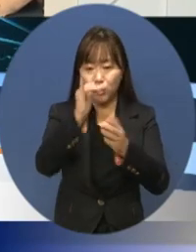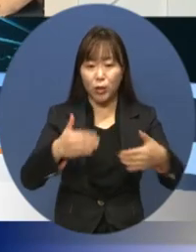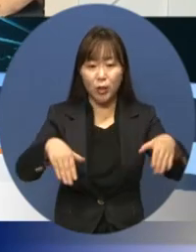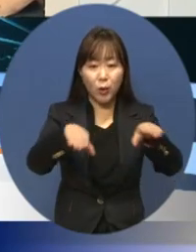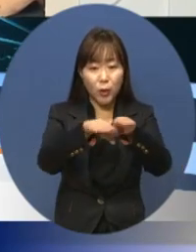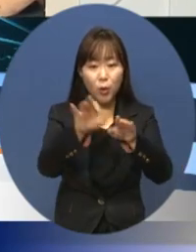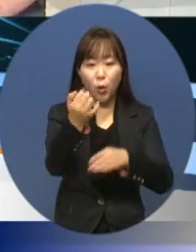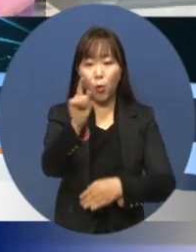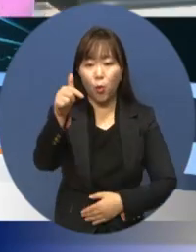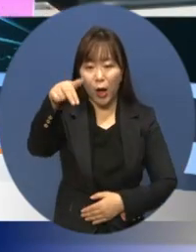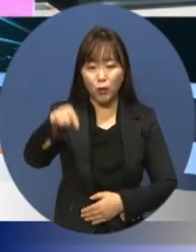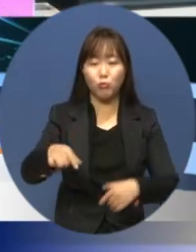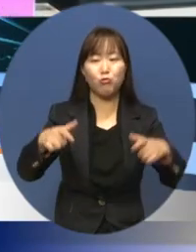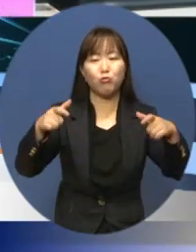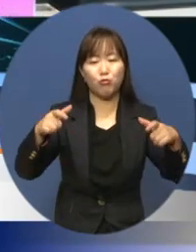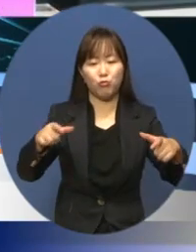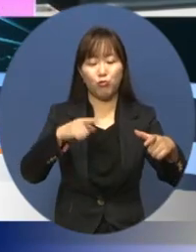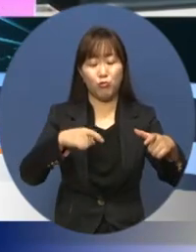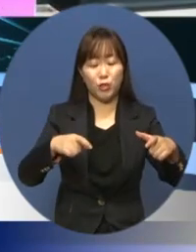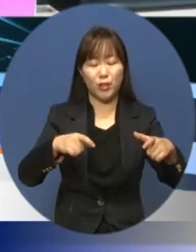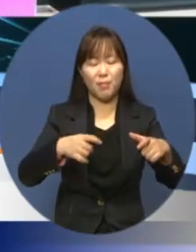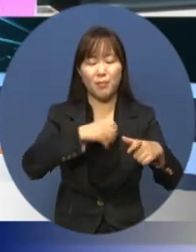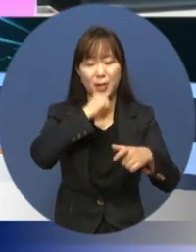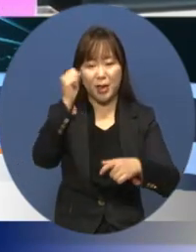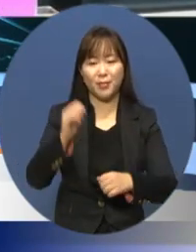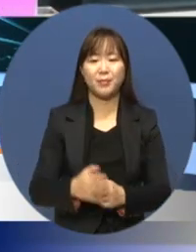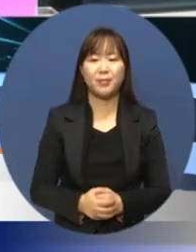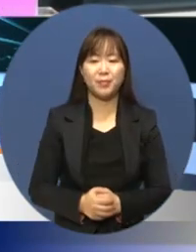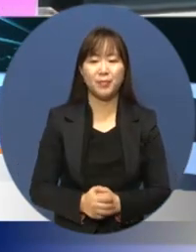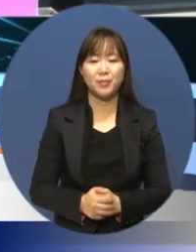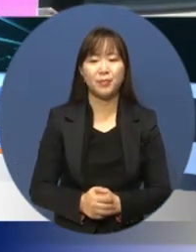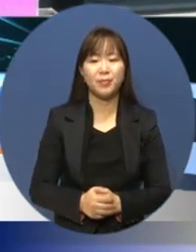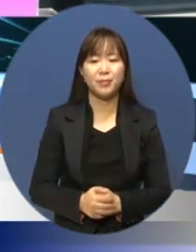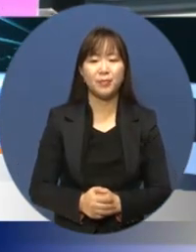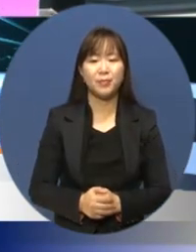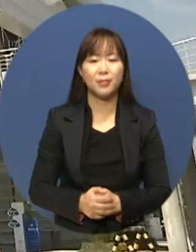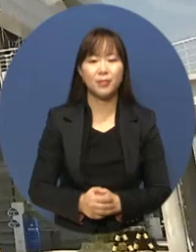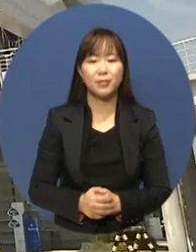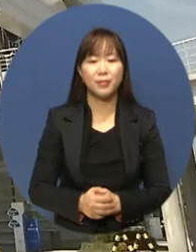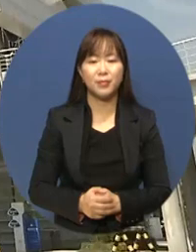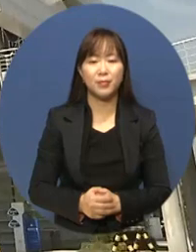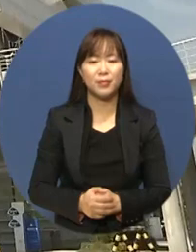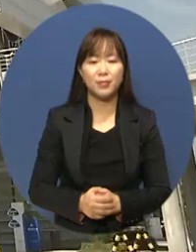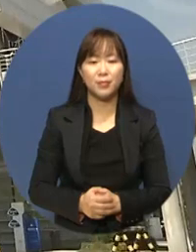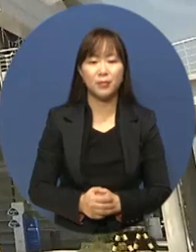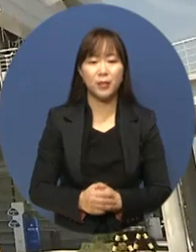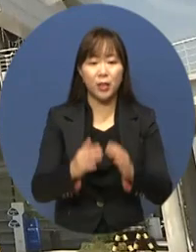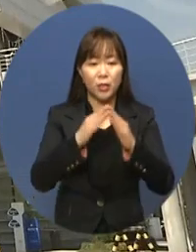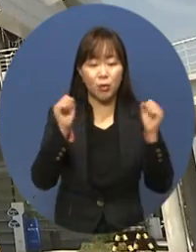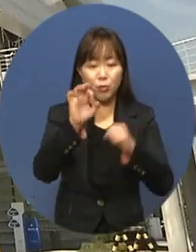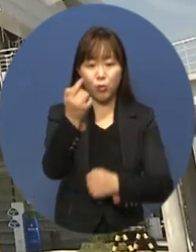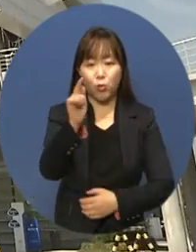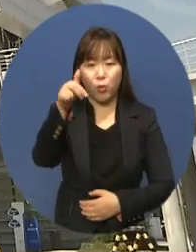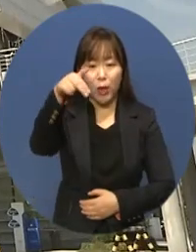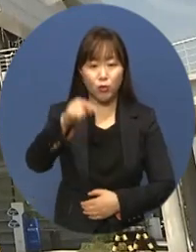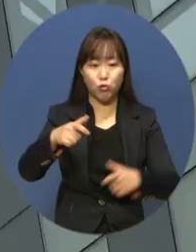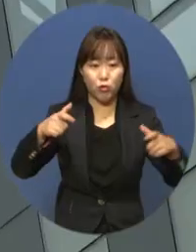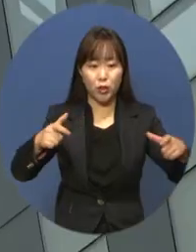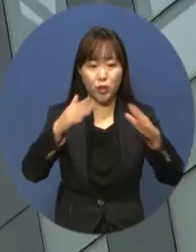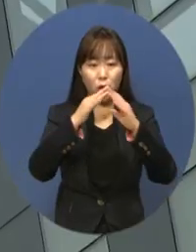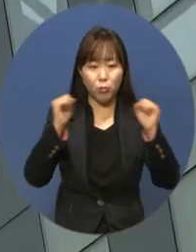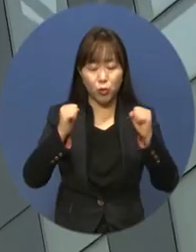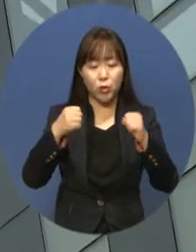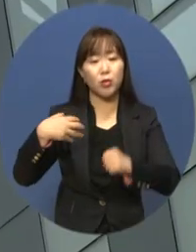우수기관으로 완주군이 선정됐습니다. 보도에 최정은 기자입니다. 전북 완주군이